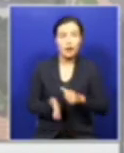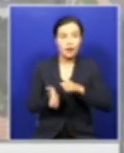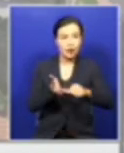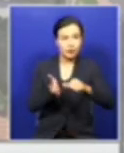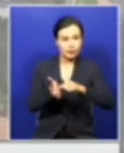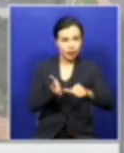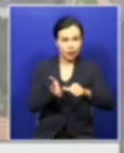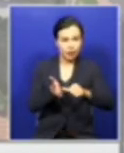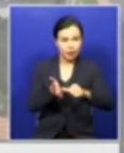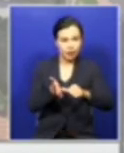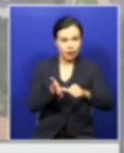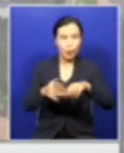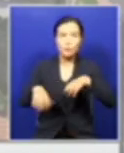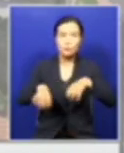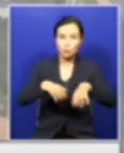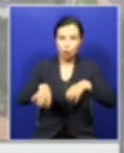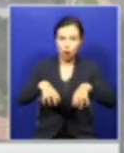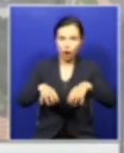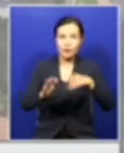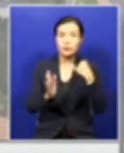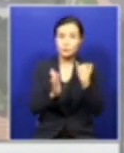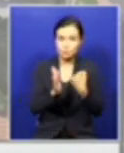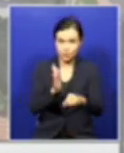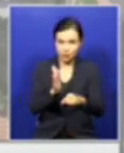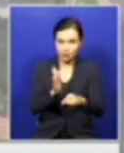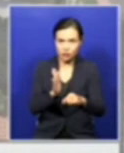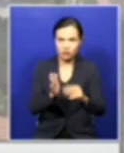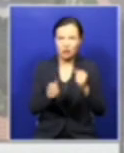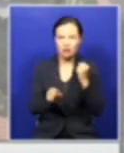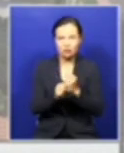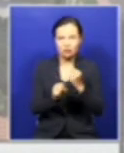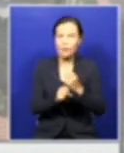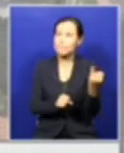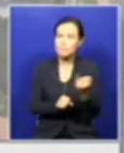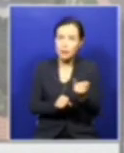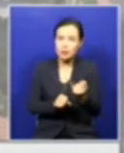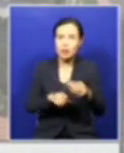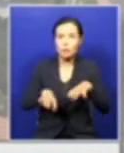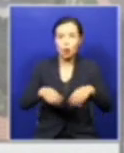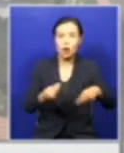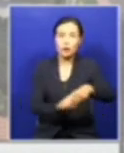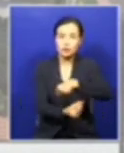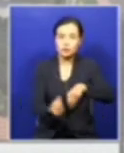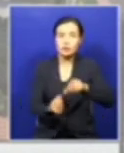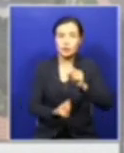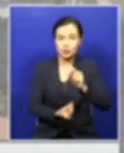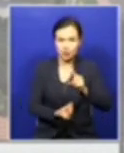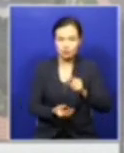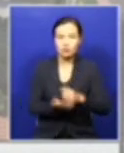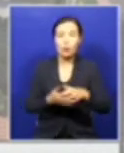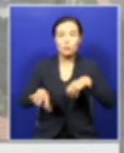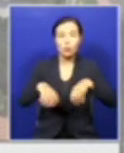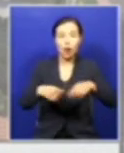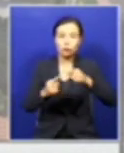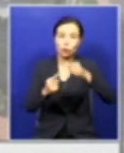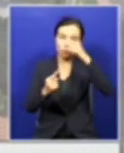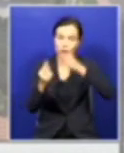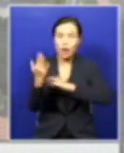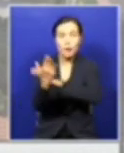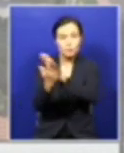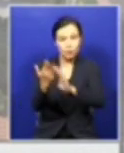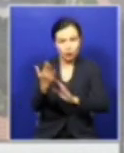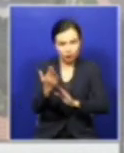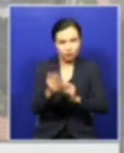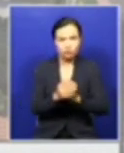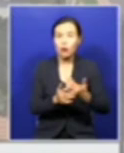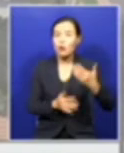ขการบริหารที่ผิดพลาดและล้มเหลวของการบริหารเศรษฐกิจของการบริหารประเทศไทยตลอดระ